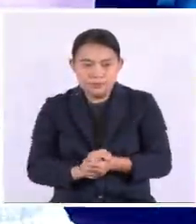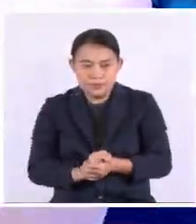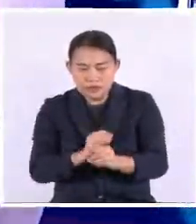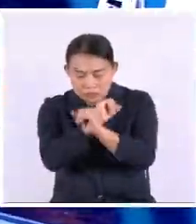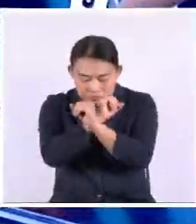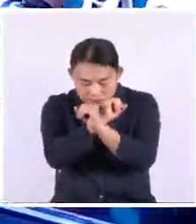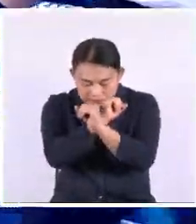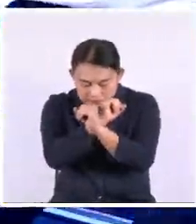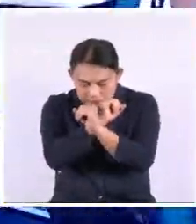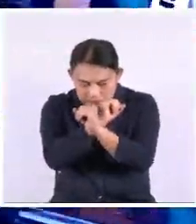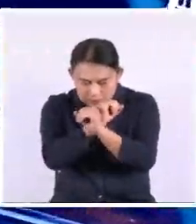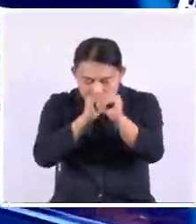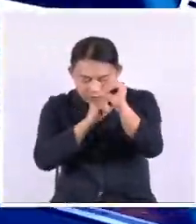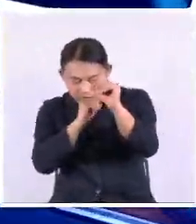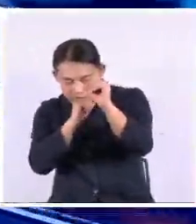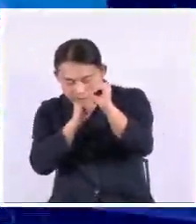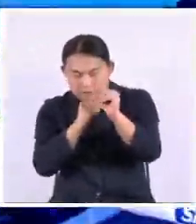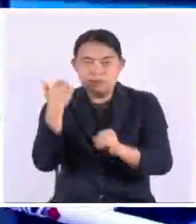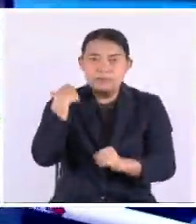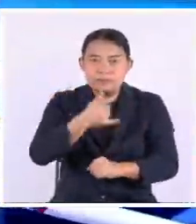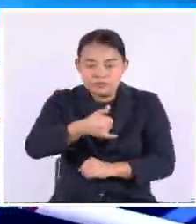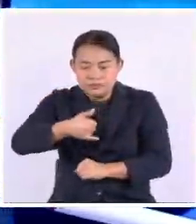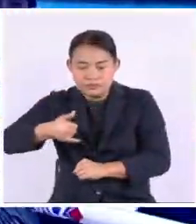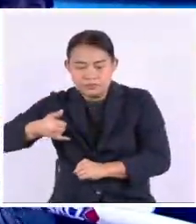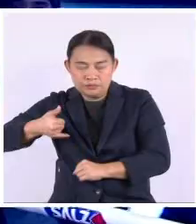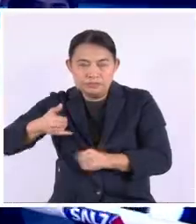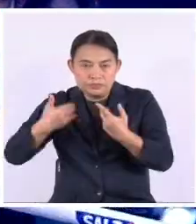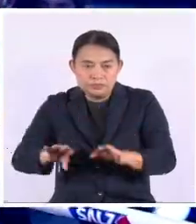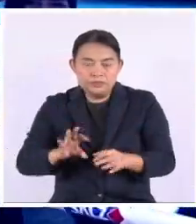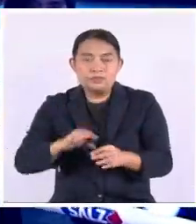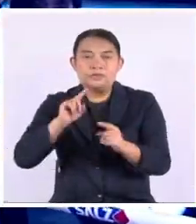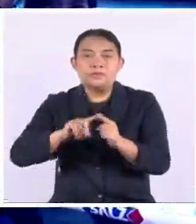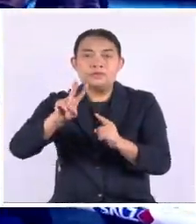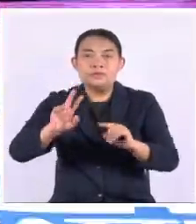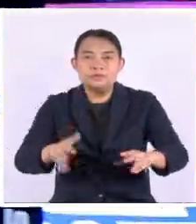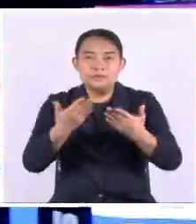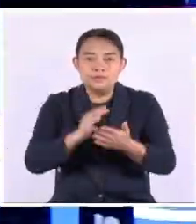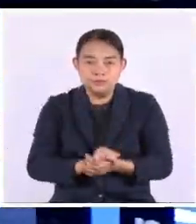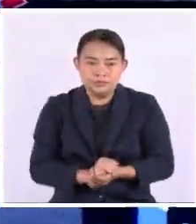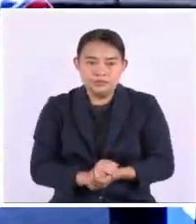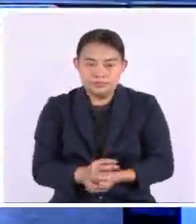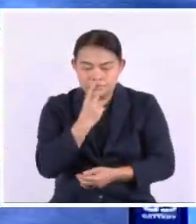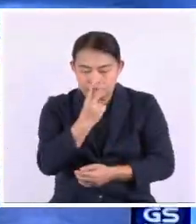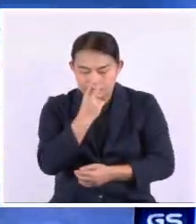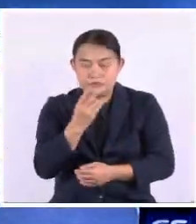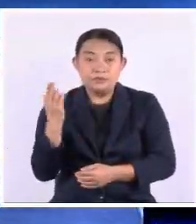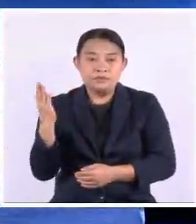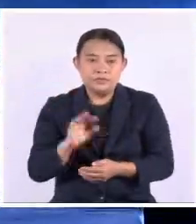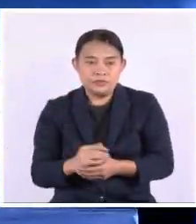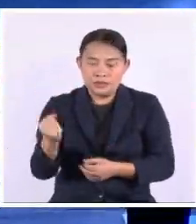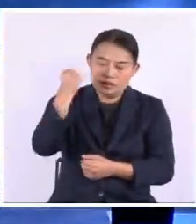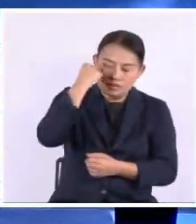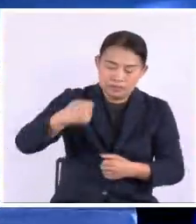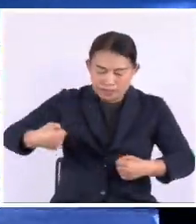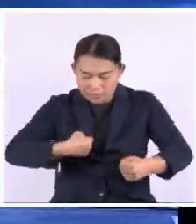แล้วตั้งกาด Stepข่อยหนีไปเรื่อยๆนะครับประคองตัวจนหมดยกที่ 2ในการติวที่สอนในการเห็นไหมครับว่าชกทั้งหน้าเปิด